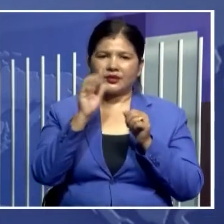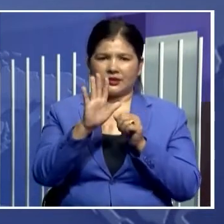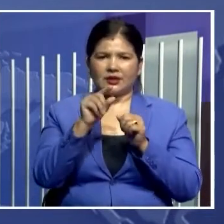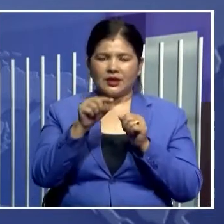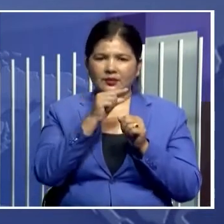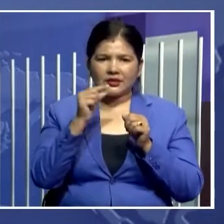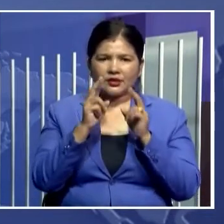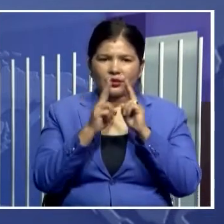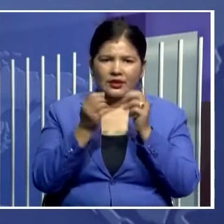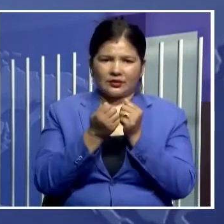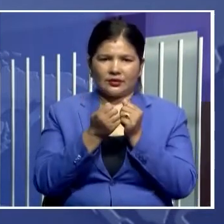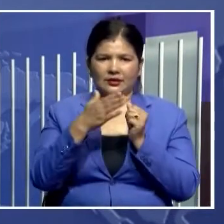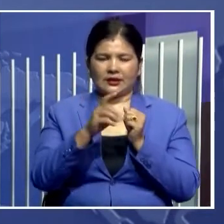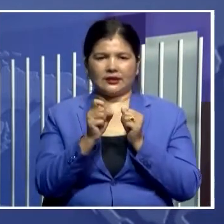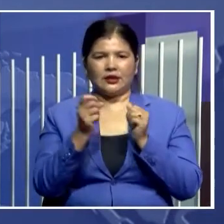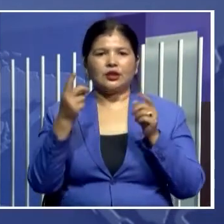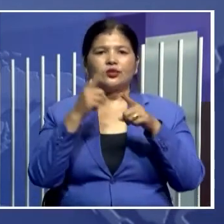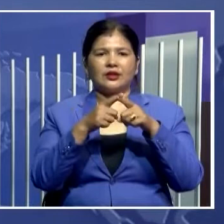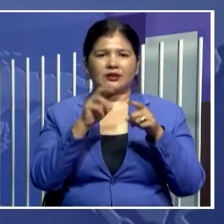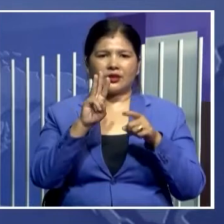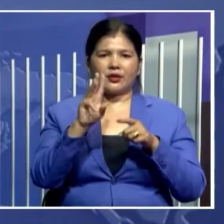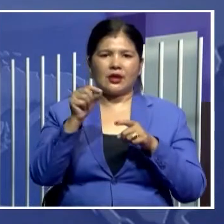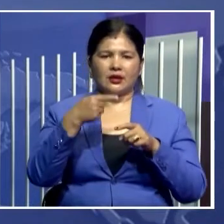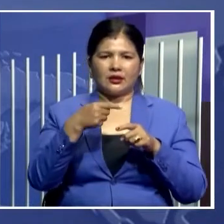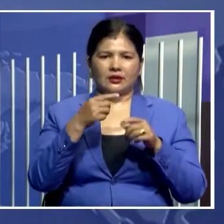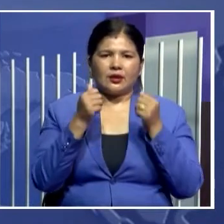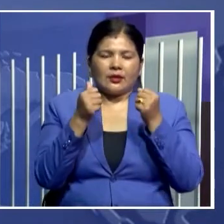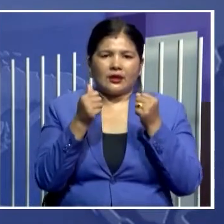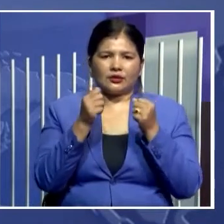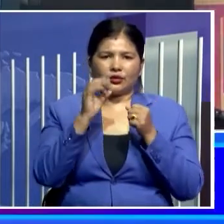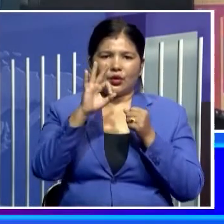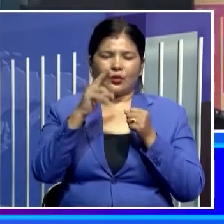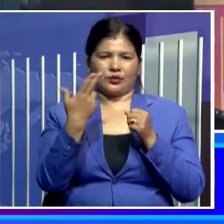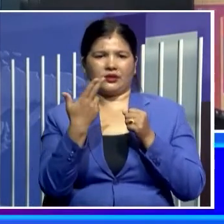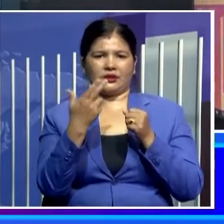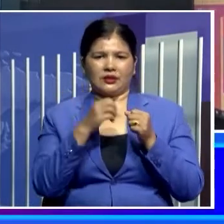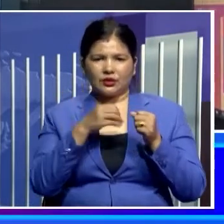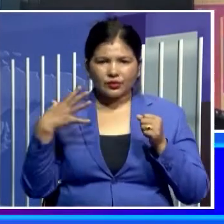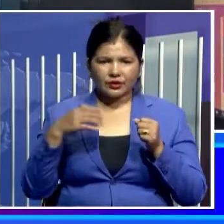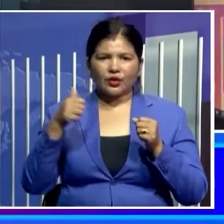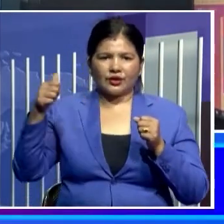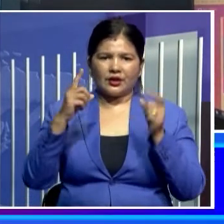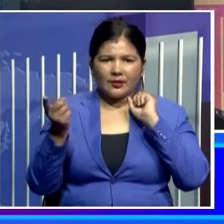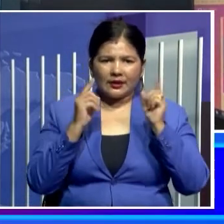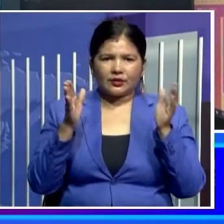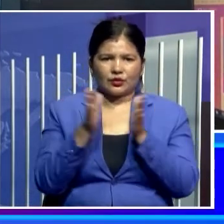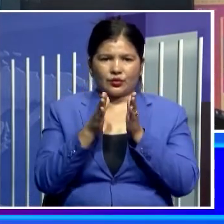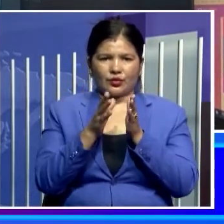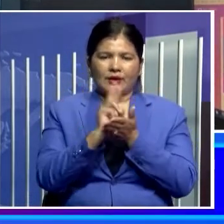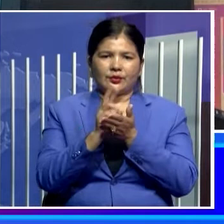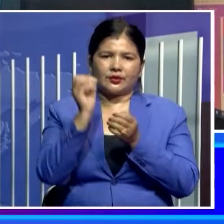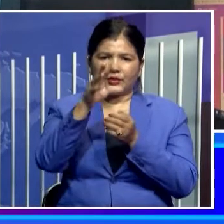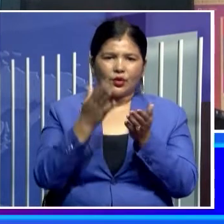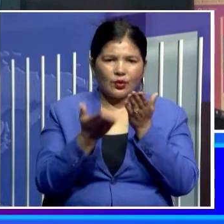विषयसँग कुराकानी गर्नका लागि हामी जोडिएका छौँ मानबहादुर ओलीसँग। मानबहादुरजी, वीरेन्द्रनगर लगायत सुर्खेतका अन्य पालिकाहरूको संक्षेपमा अपडेट